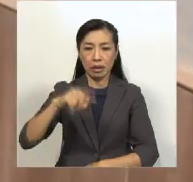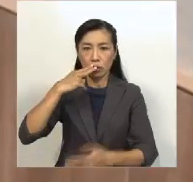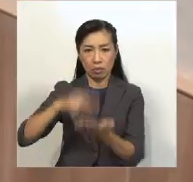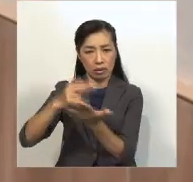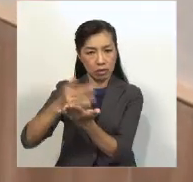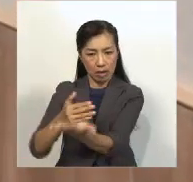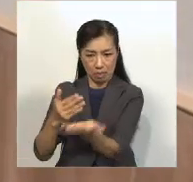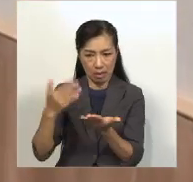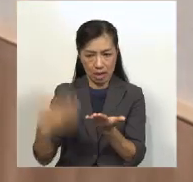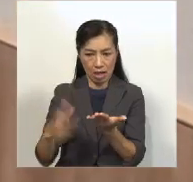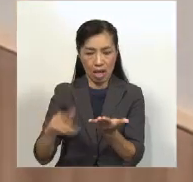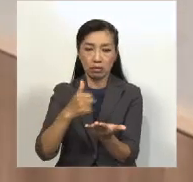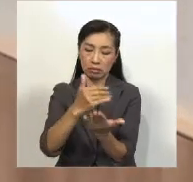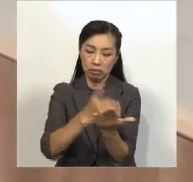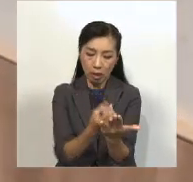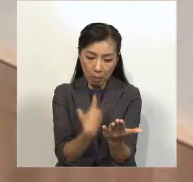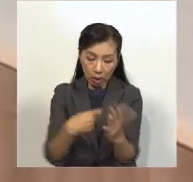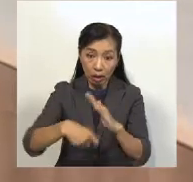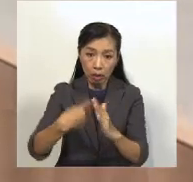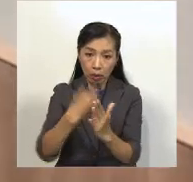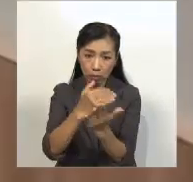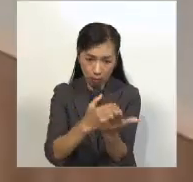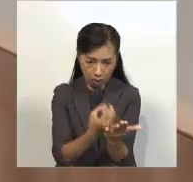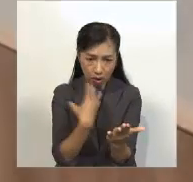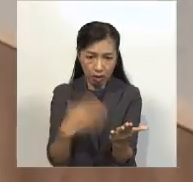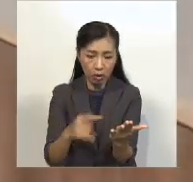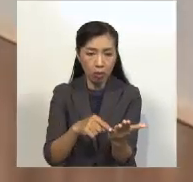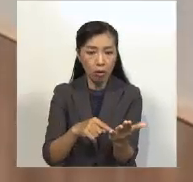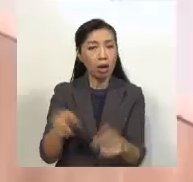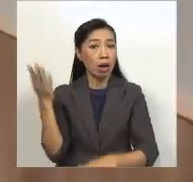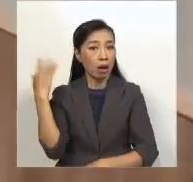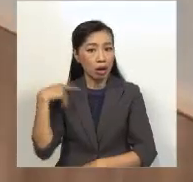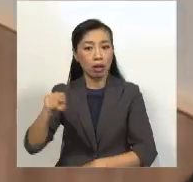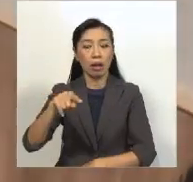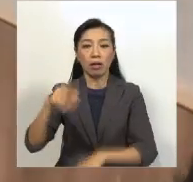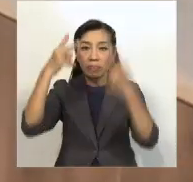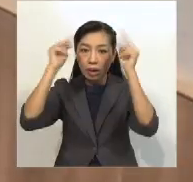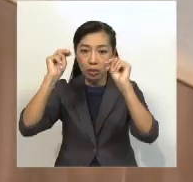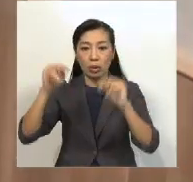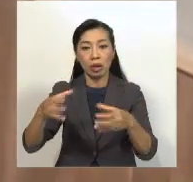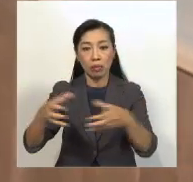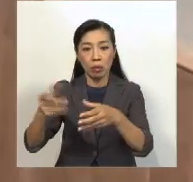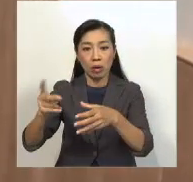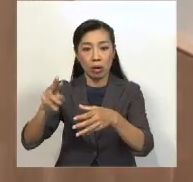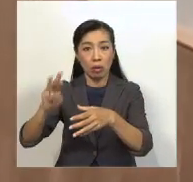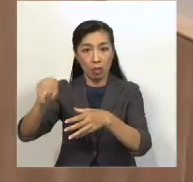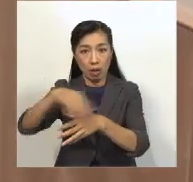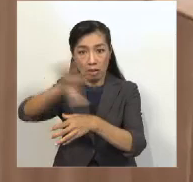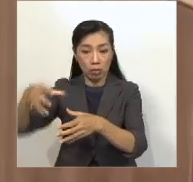กท่านก็บอกว่าท่านนำคณะตีถวายสัตย์ปฏิญาณตนนั้นคร